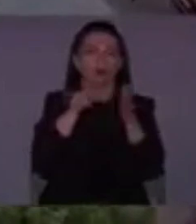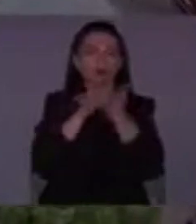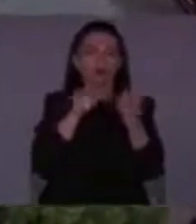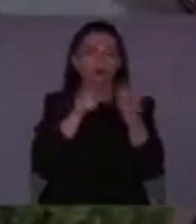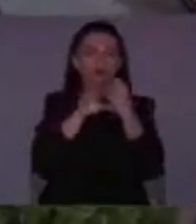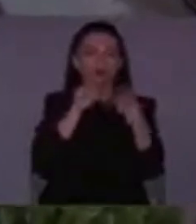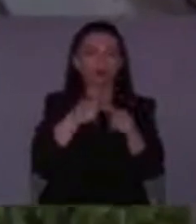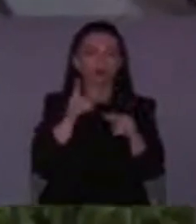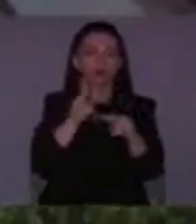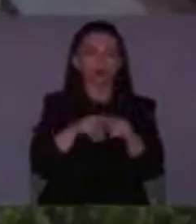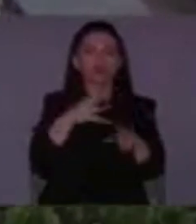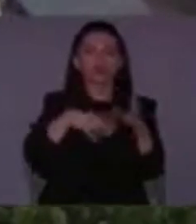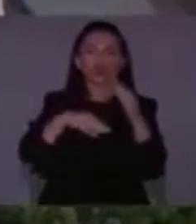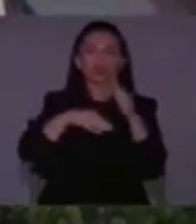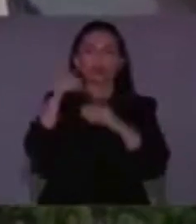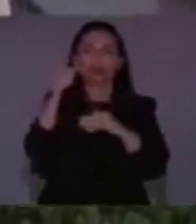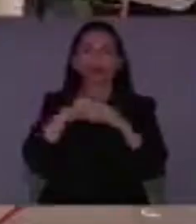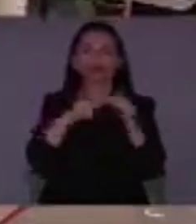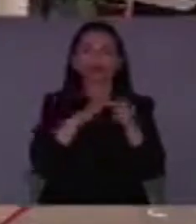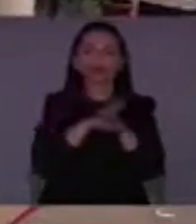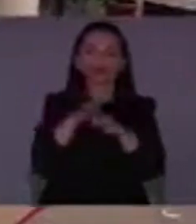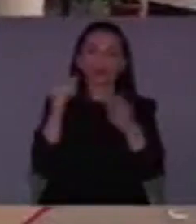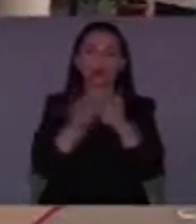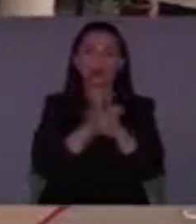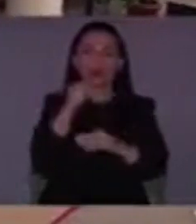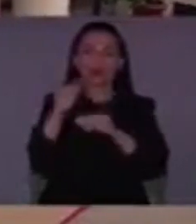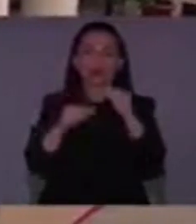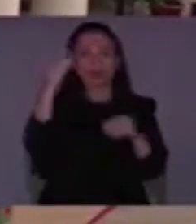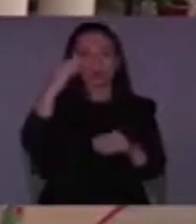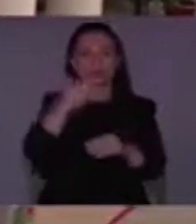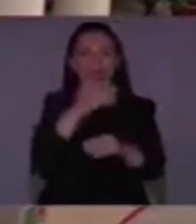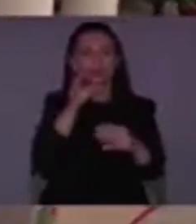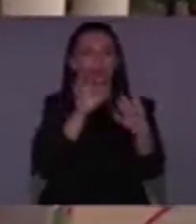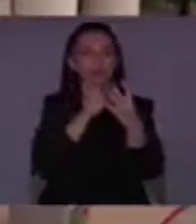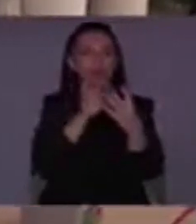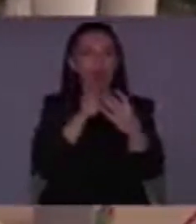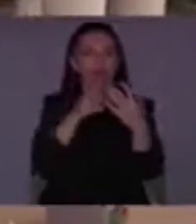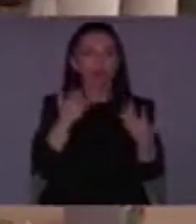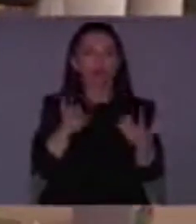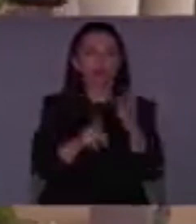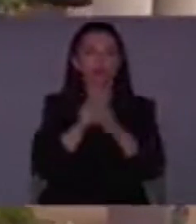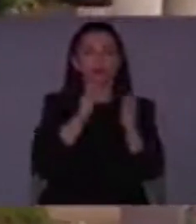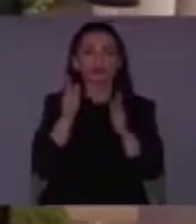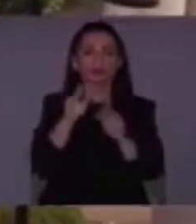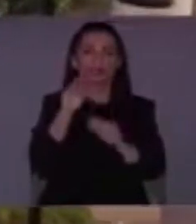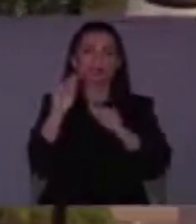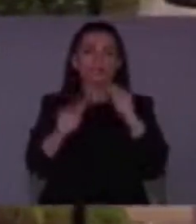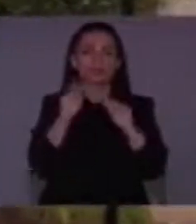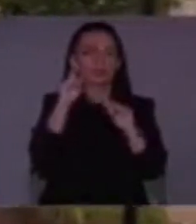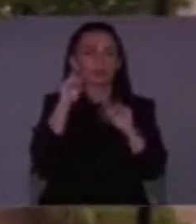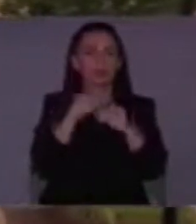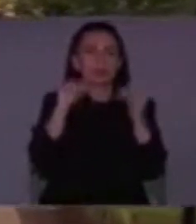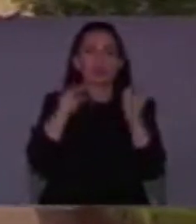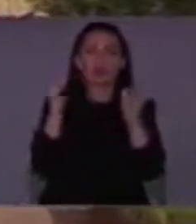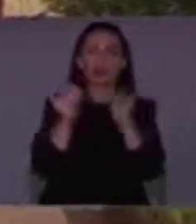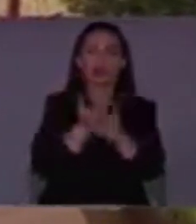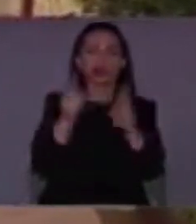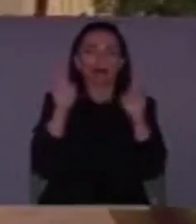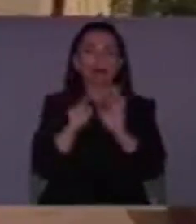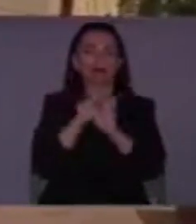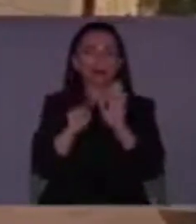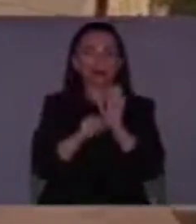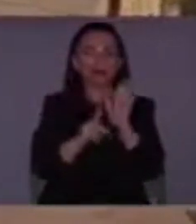გადაადგილებას. ამავდროულად ჩვენ პრაქტიკულად სრულად განვაახლეთ საზოგადოებრივი ტრანსპორტი, დავაწესეთ ინფრასტრუქტურის განახლების ახალი